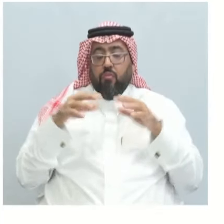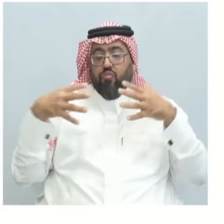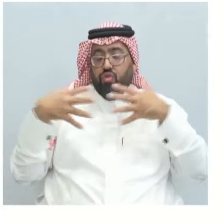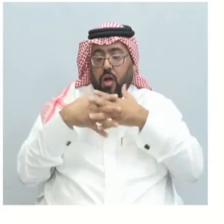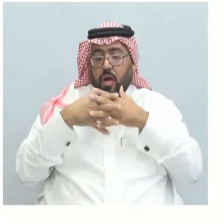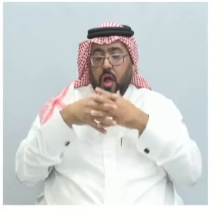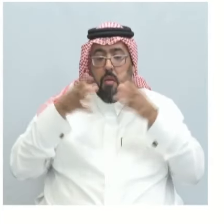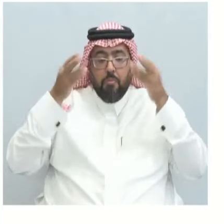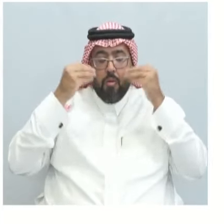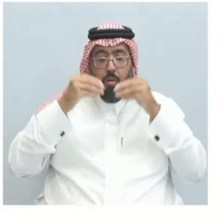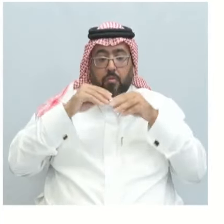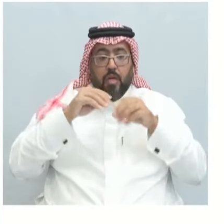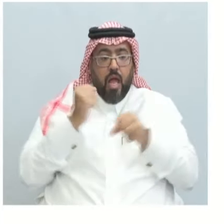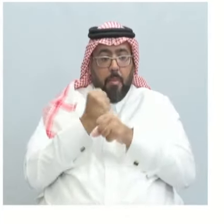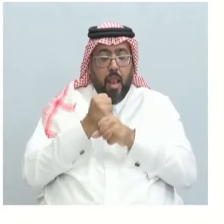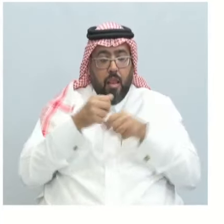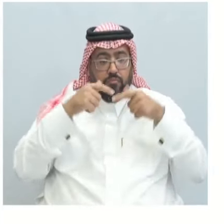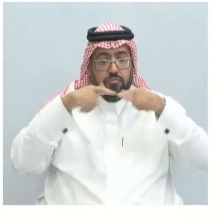والتعاون في انجاز